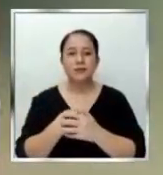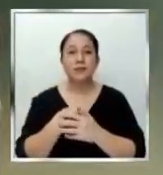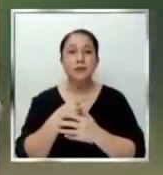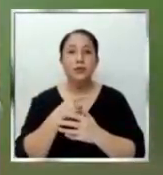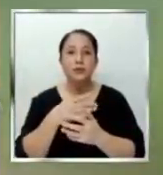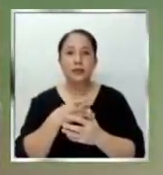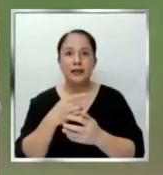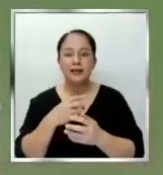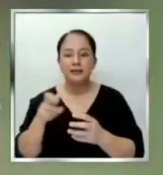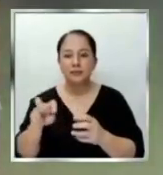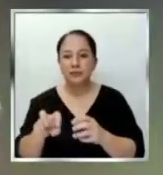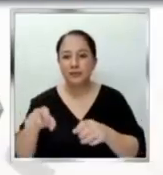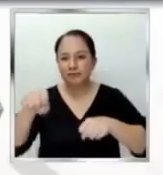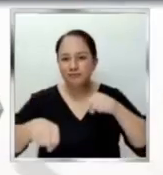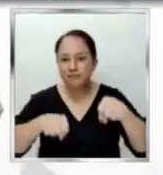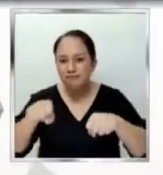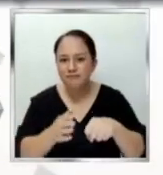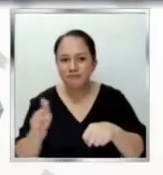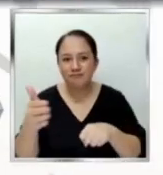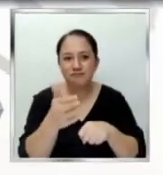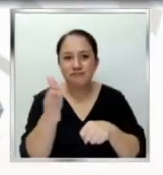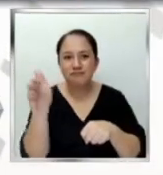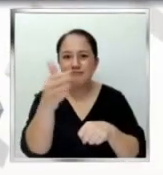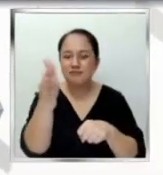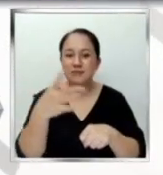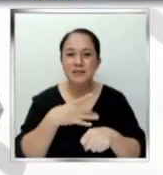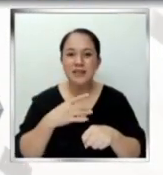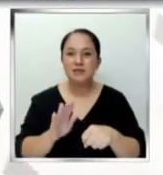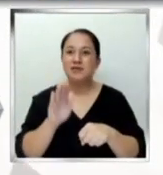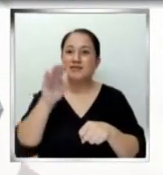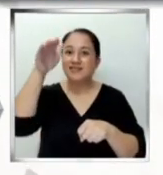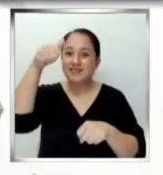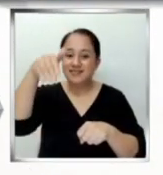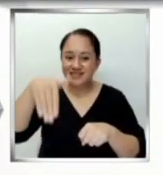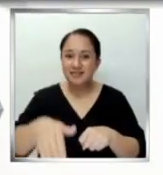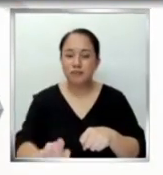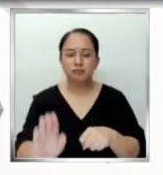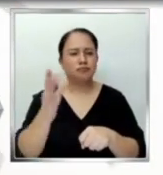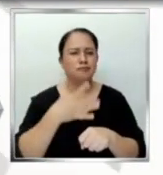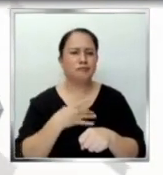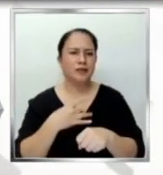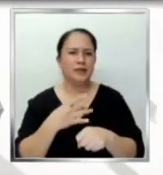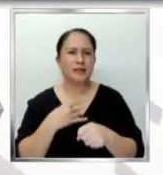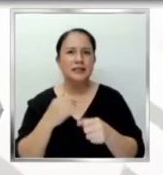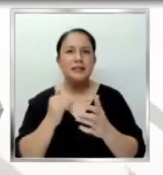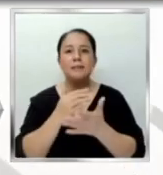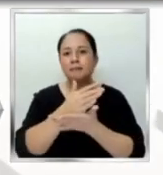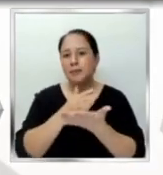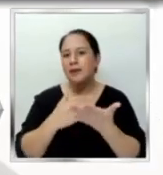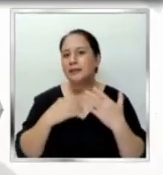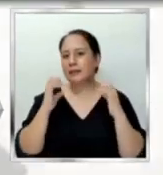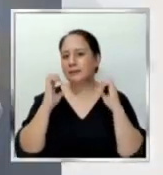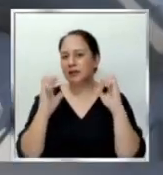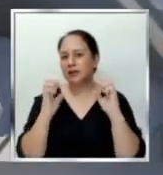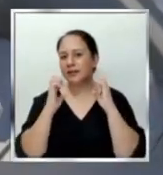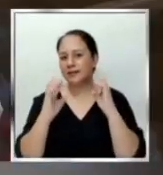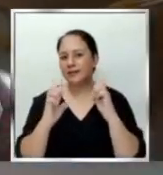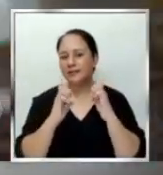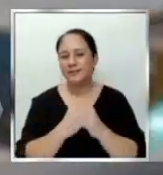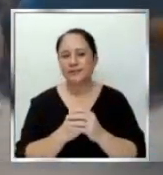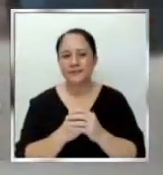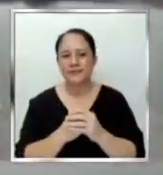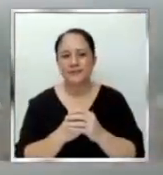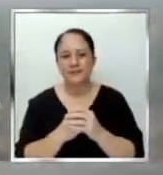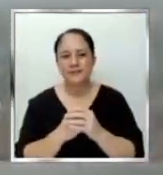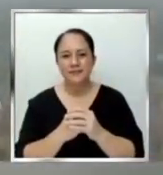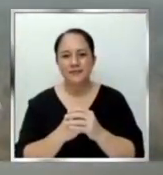yung adrenaline rush nandun, may pataas, may pababa. And at the same time, cardio na rin siya sa akin, so hitting two birds with one stone siya. Soon